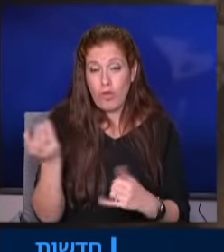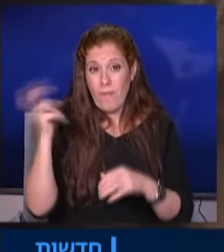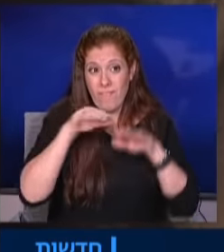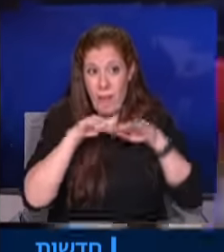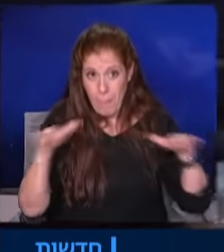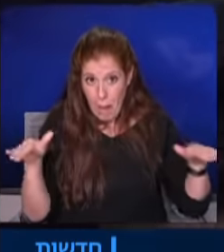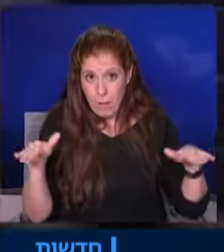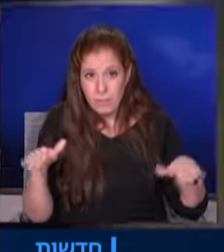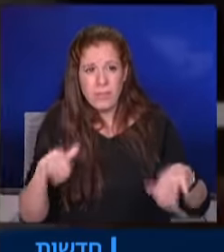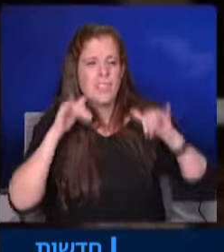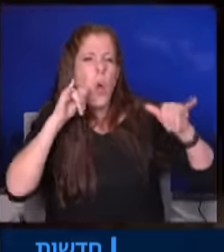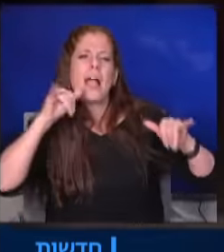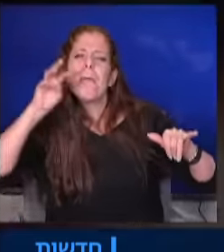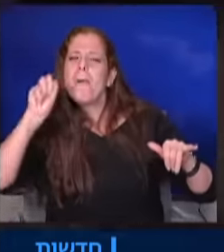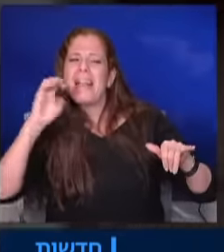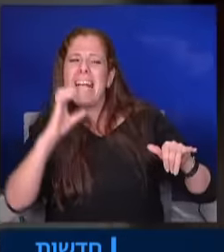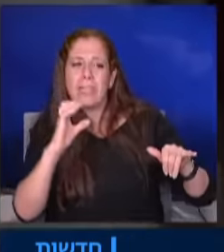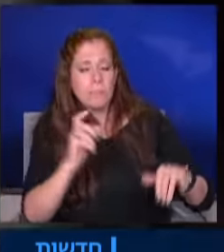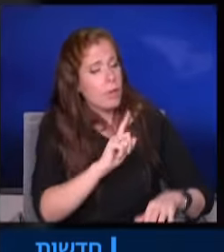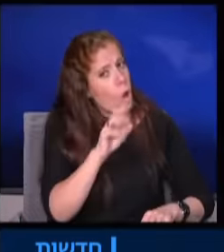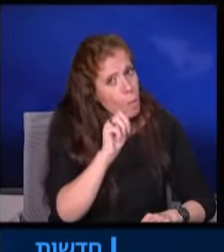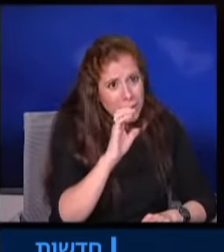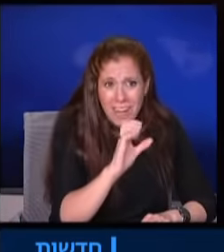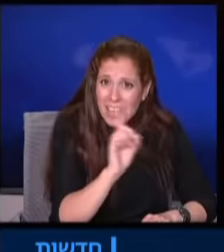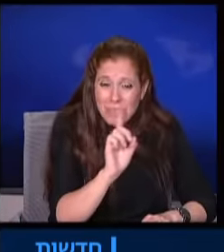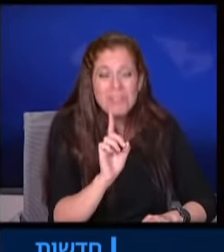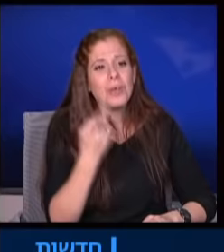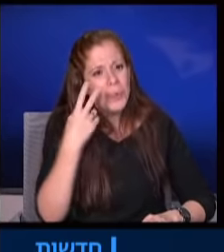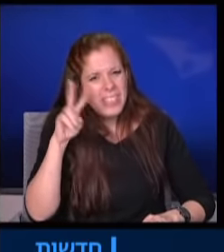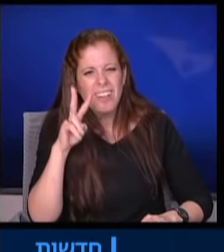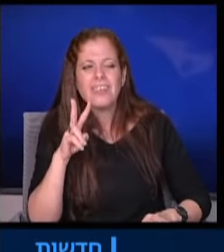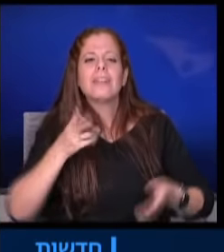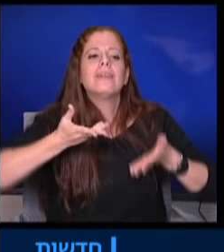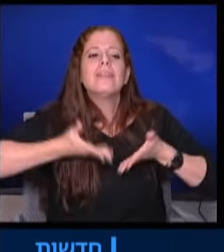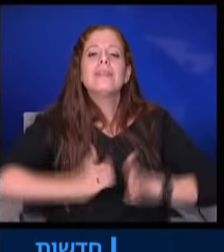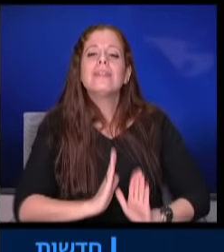מתי כספי! זה לא מתי כספי, זה יותר כמו מתי כספי. Born in Jerusalem.